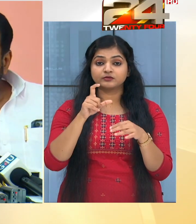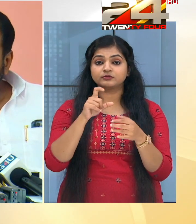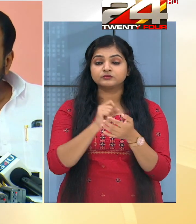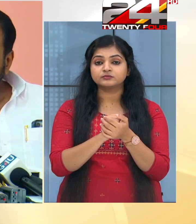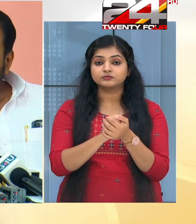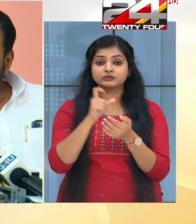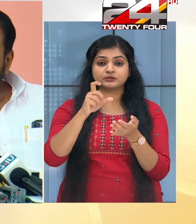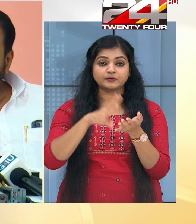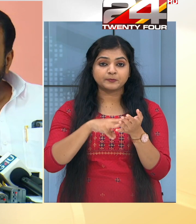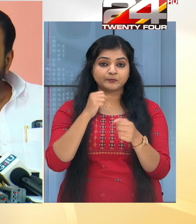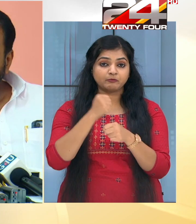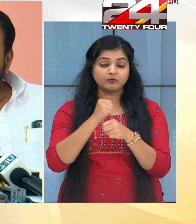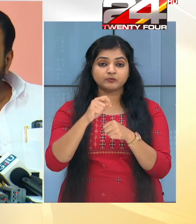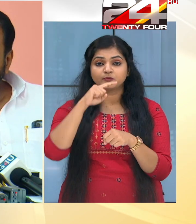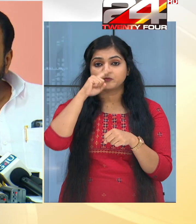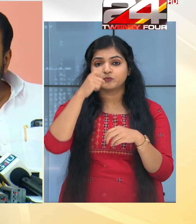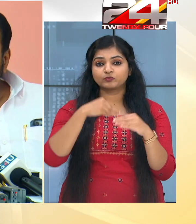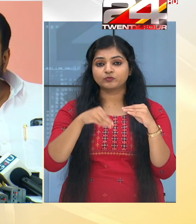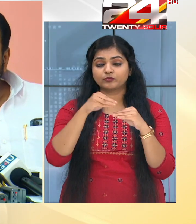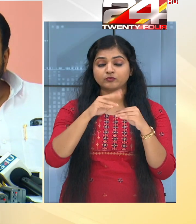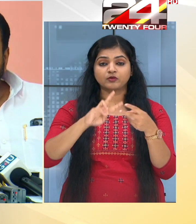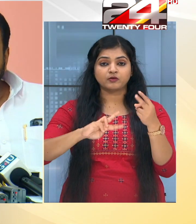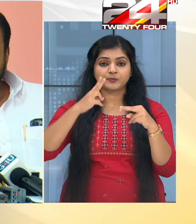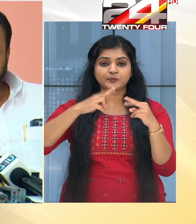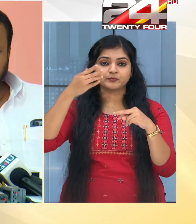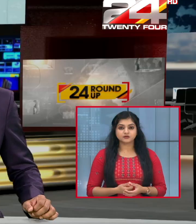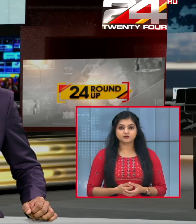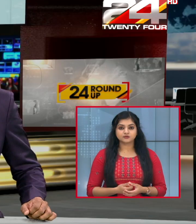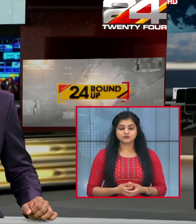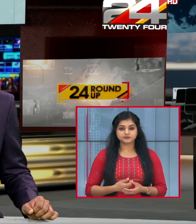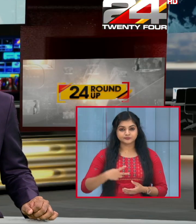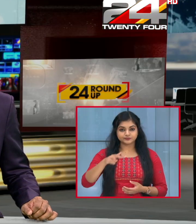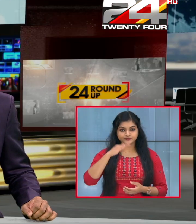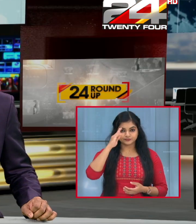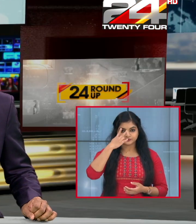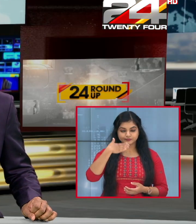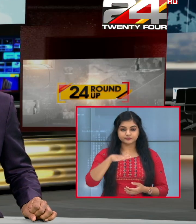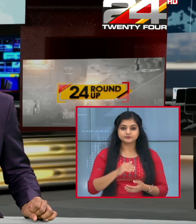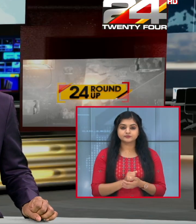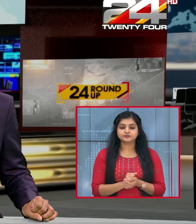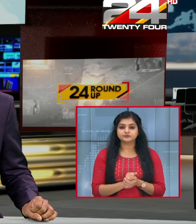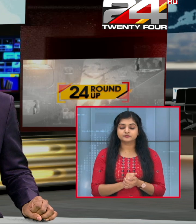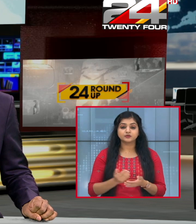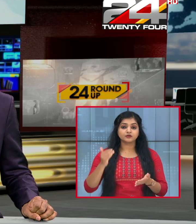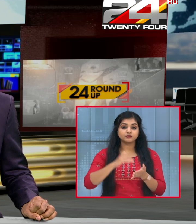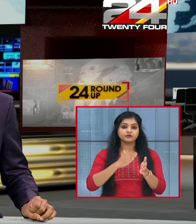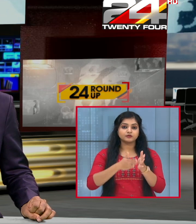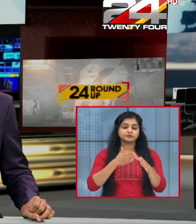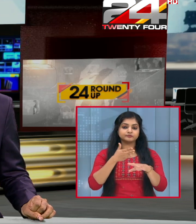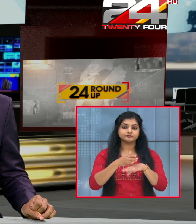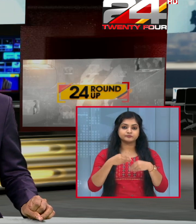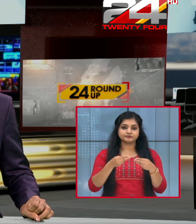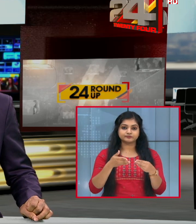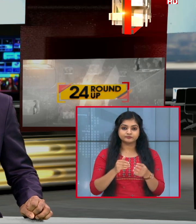സർക്കാരിൻ്റെയും മുഖ്യമന്ത്രിയുടെ അഹങ്കാരം 10 മടങ്ങ് വർദ്ധിച്ചിരിക്കുന്നു. വെൽക്കം ബാക്ക്. വാർത്തകളിലേക്ക് തിരികെ. വീണ്ടും ട്രെയിനിൽ